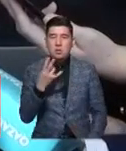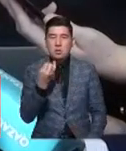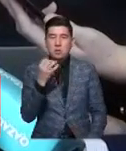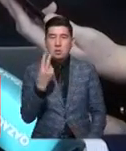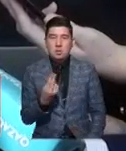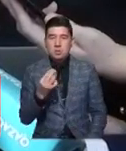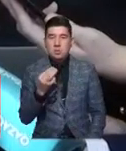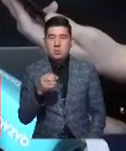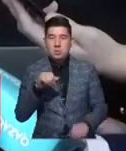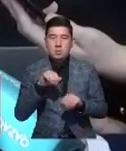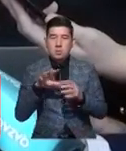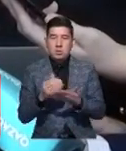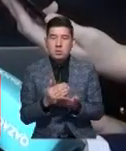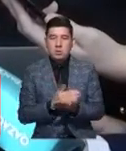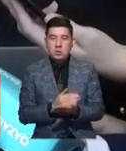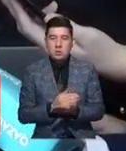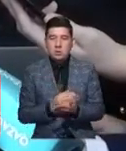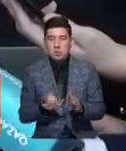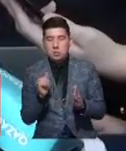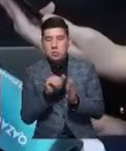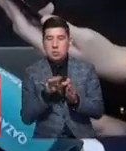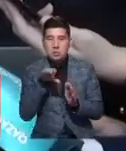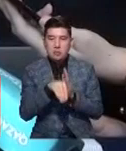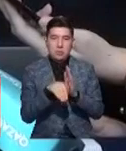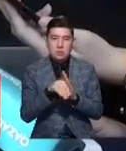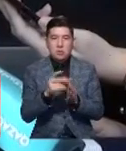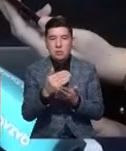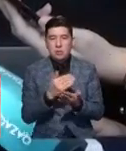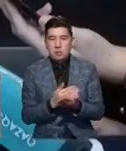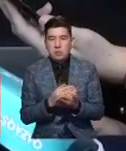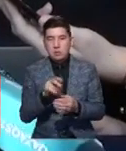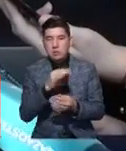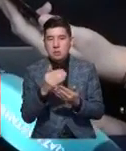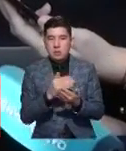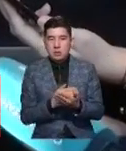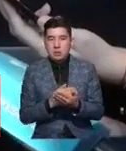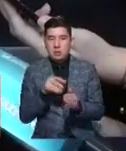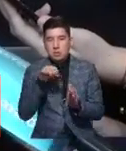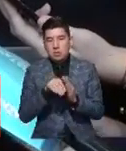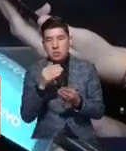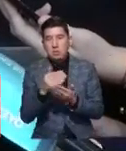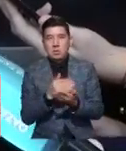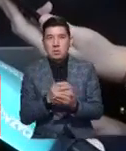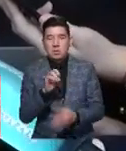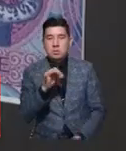решил вынести их на поверхность и сделать это достоянием всех